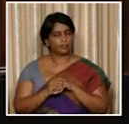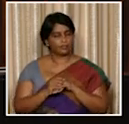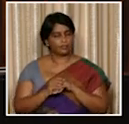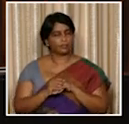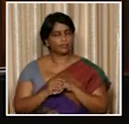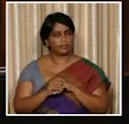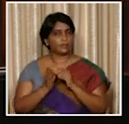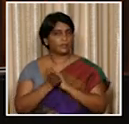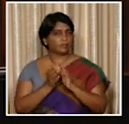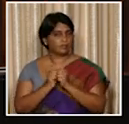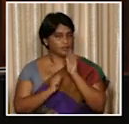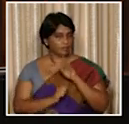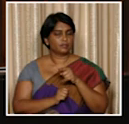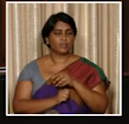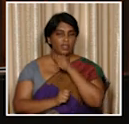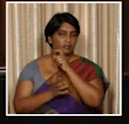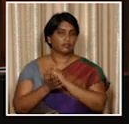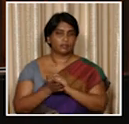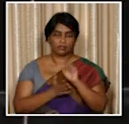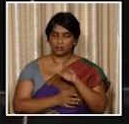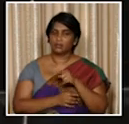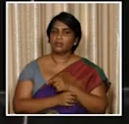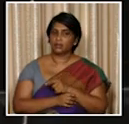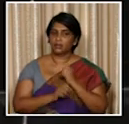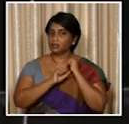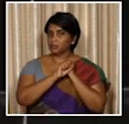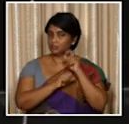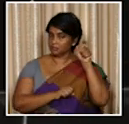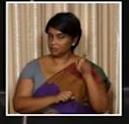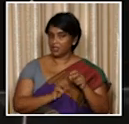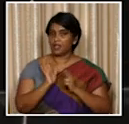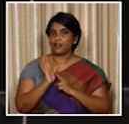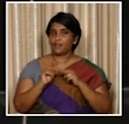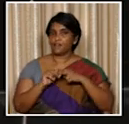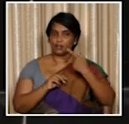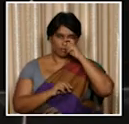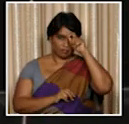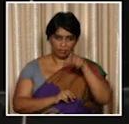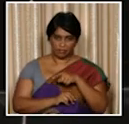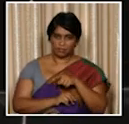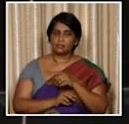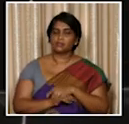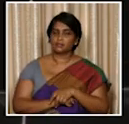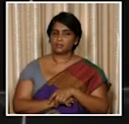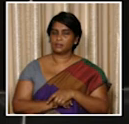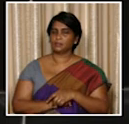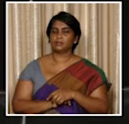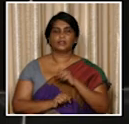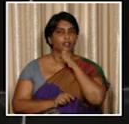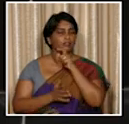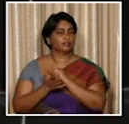கடமையாற்றி ஓய்வு பெறவுள்ள படைக்கலட்சிய வீரர் நரேந்திர பெர்னாந்து அவர்கள் ஓய்வு பெற்று இந்த